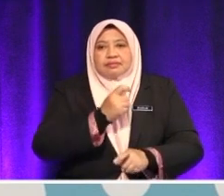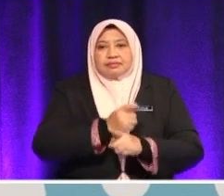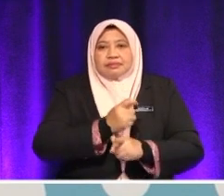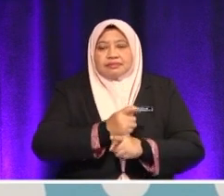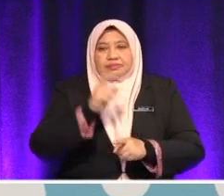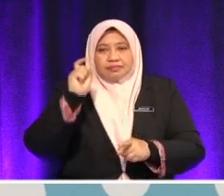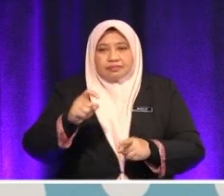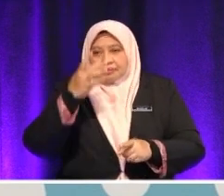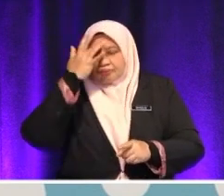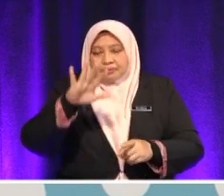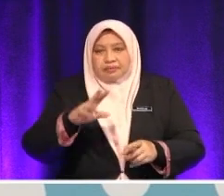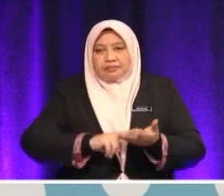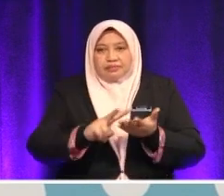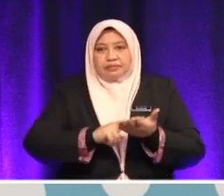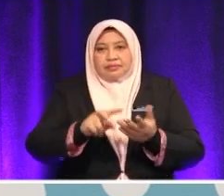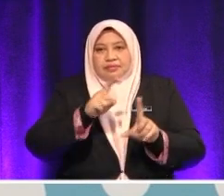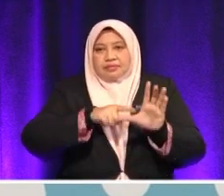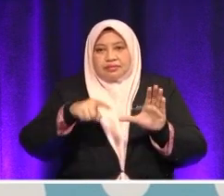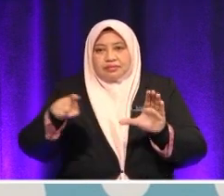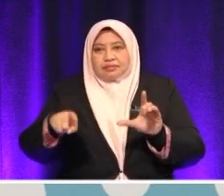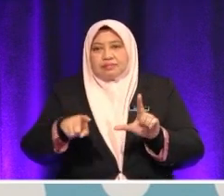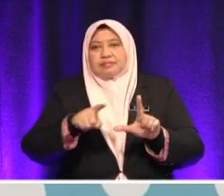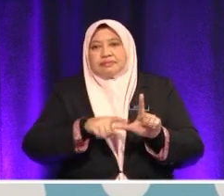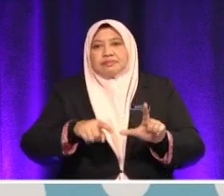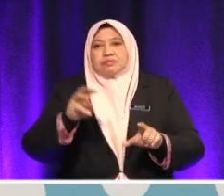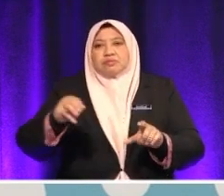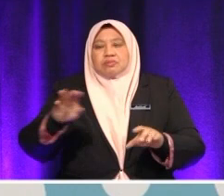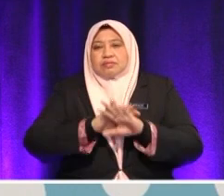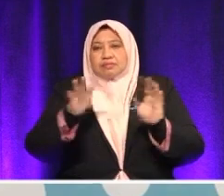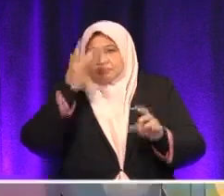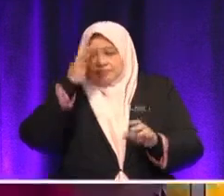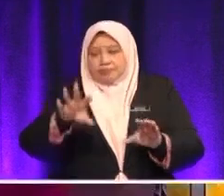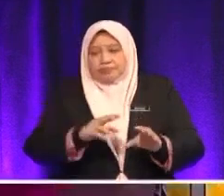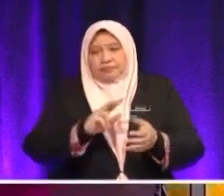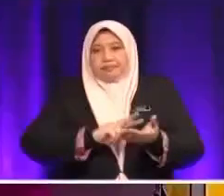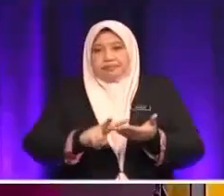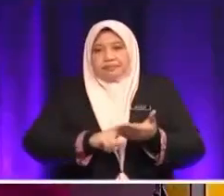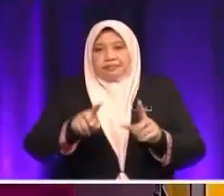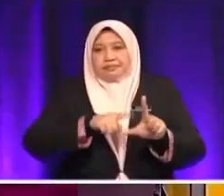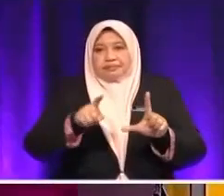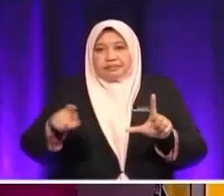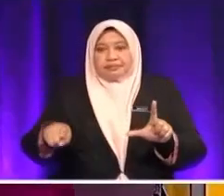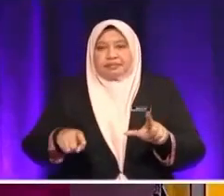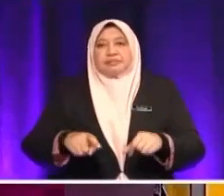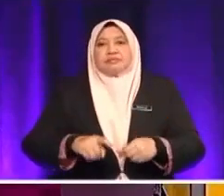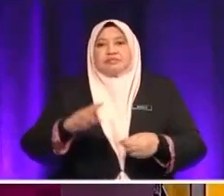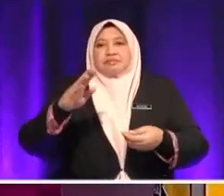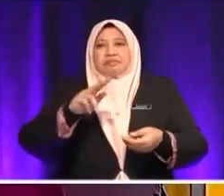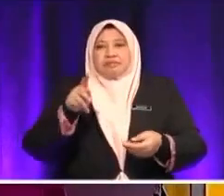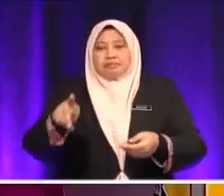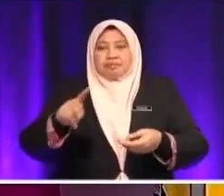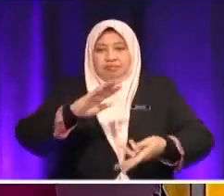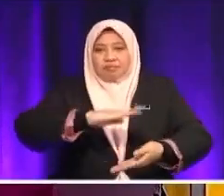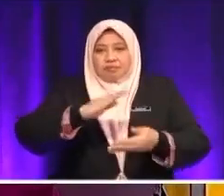pandai membaca grafik karena murid tak pandai membaca ini yang akan menyebabkan plot kotak yang murid lukis akan